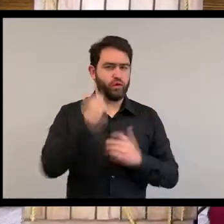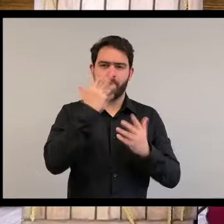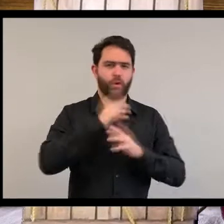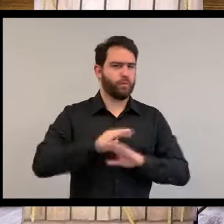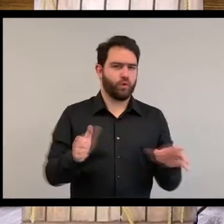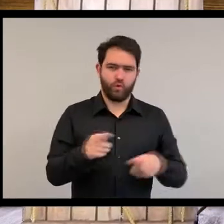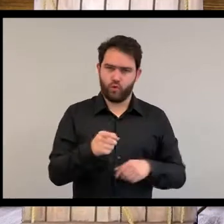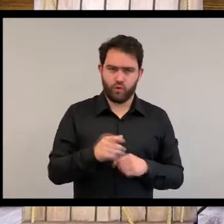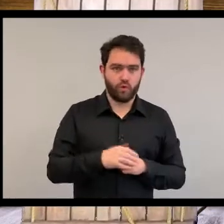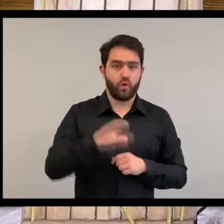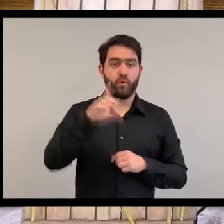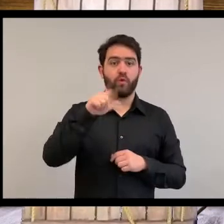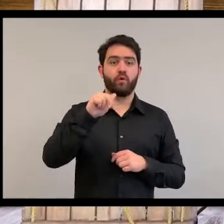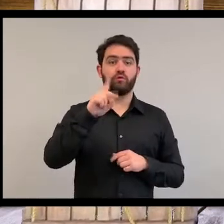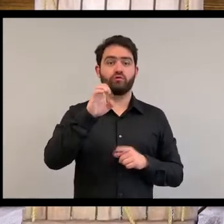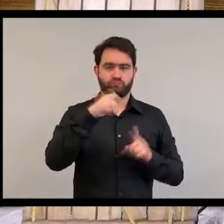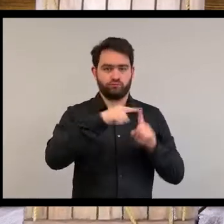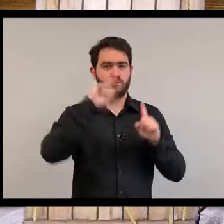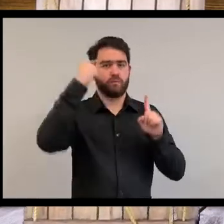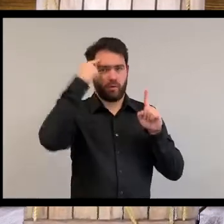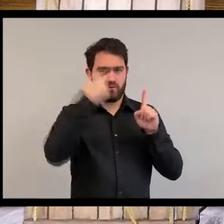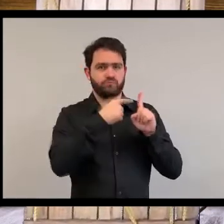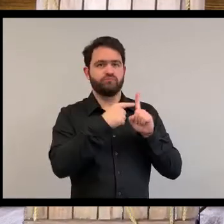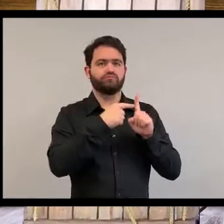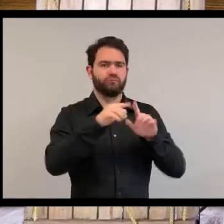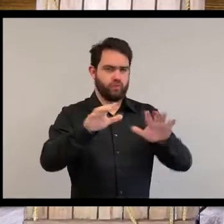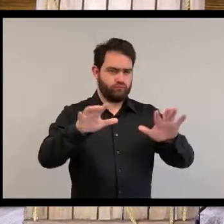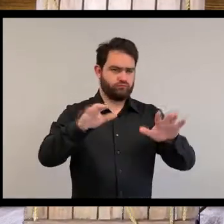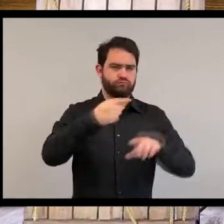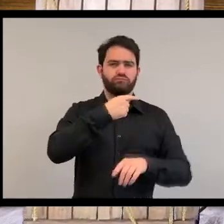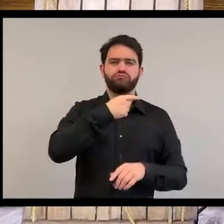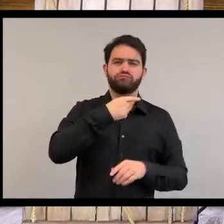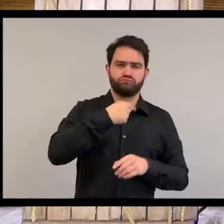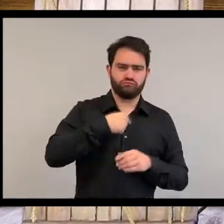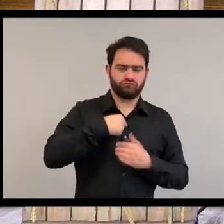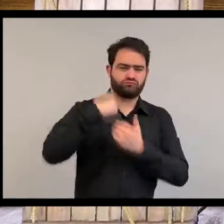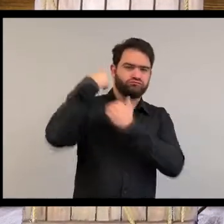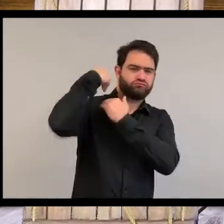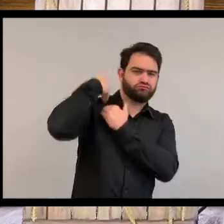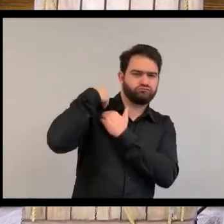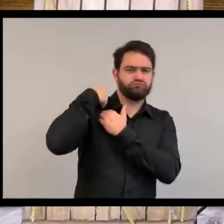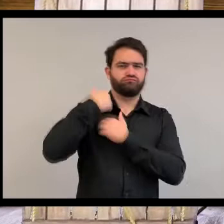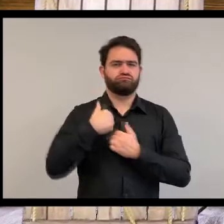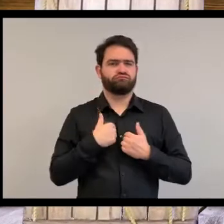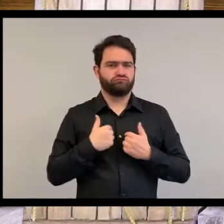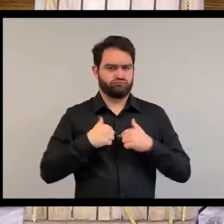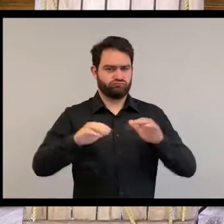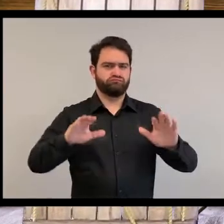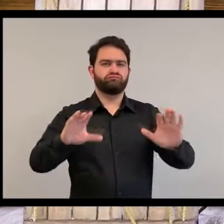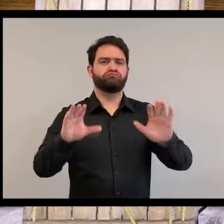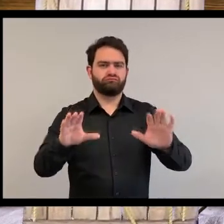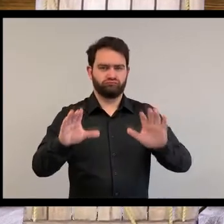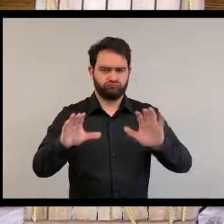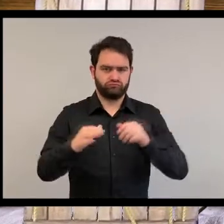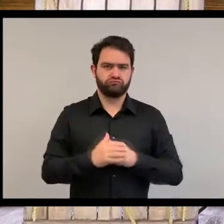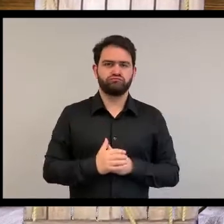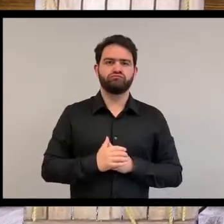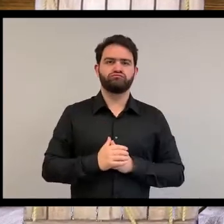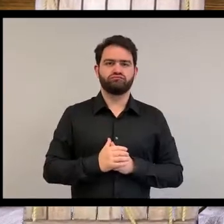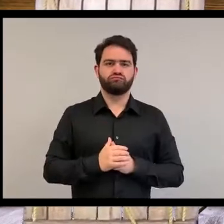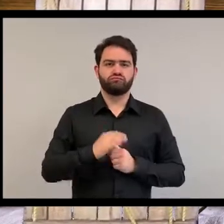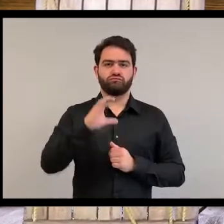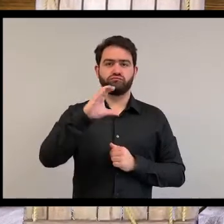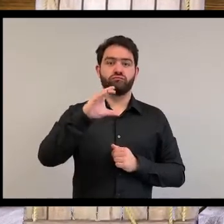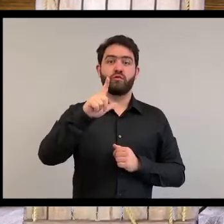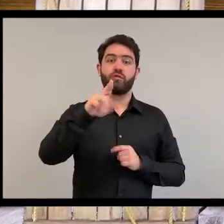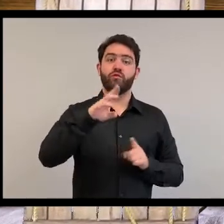côte. Il dit, ne crains rien, Luc, je suis Claude et je suis bienveillant envers tous et chacun. Et Luc